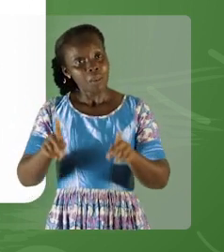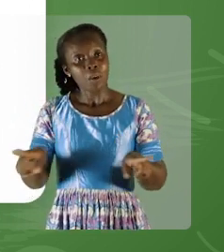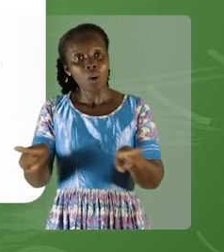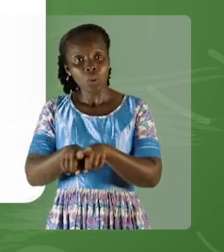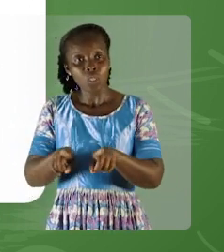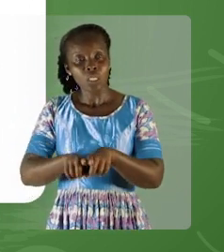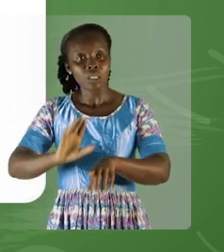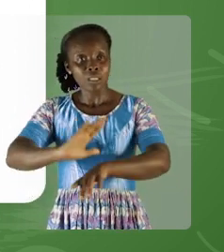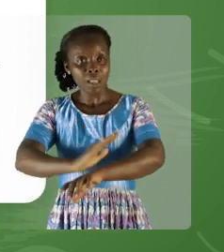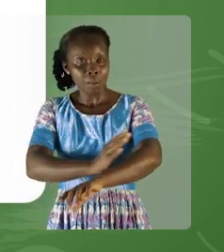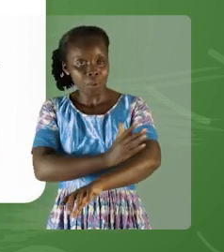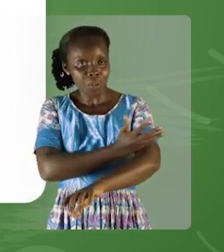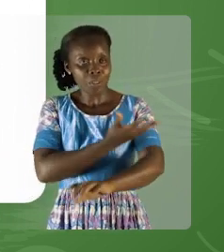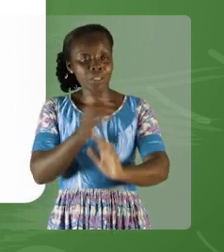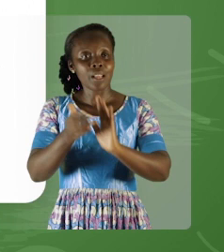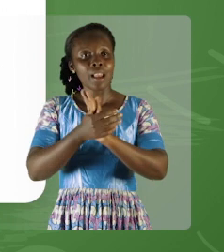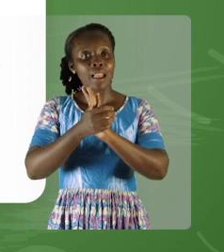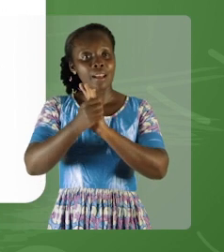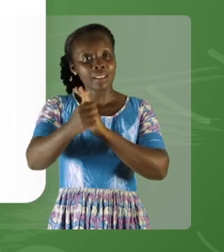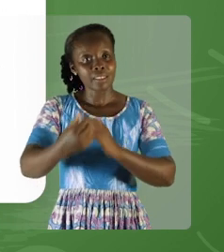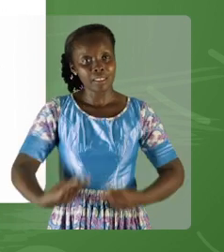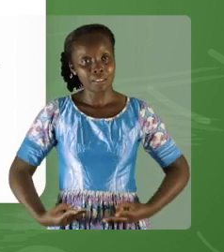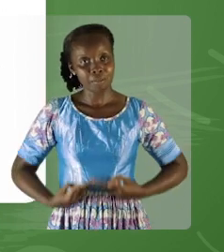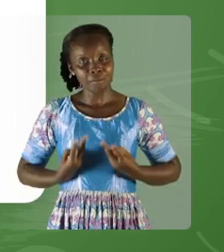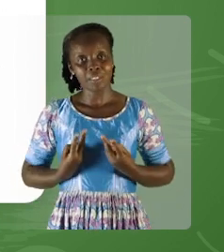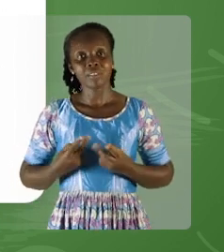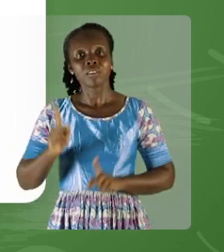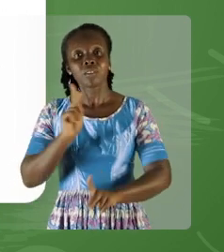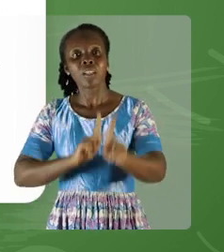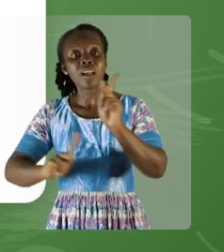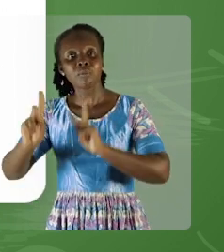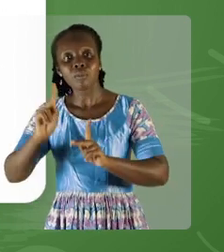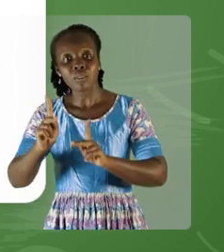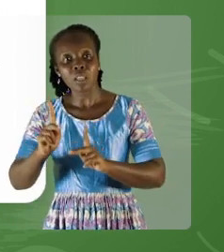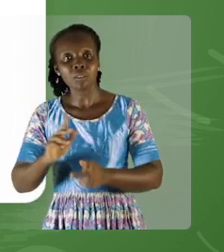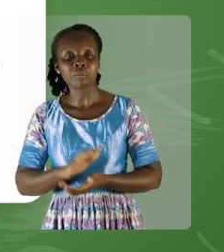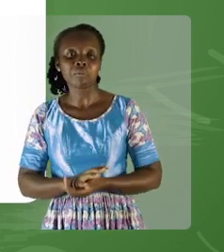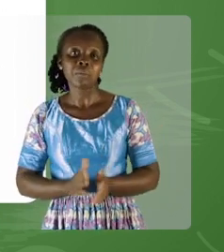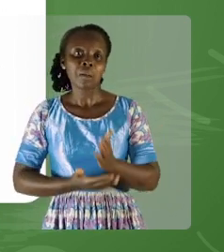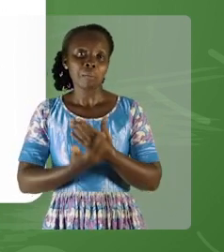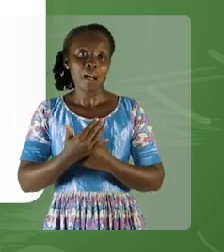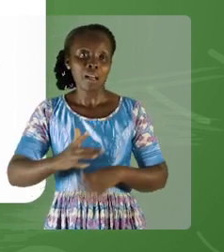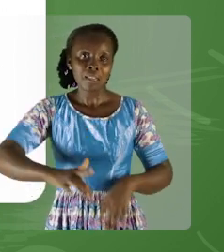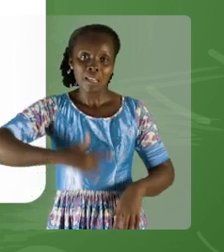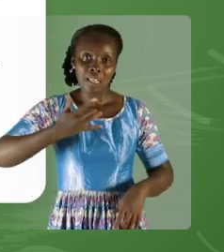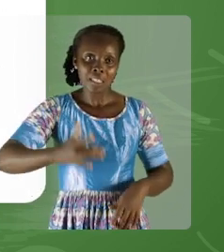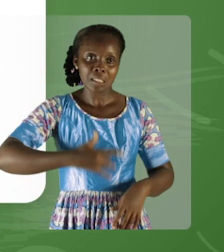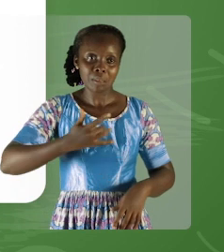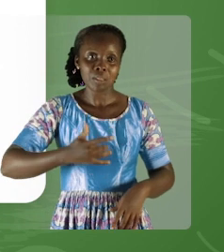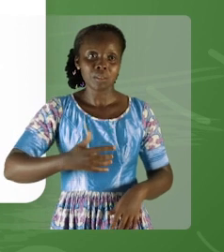Il permet aussi d'améliorer la qualité de vie des populations par